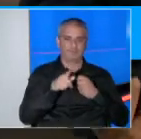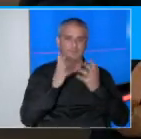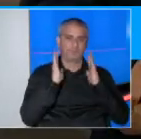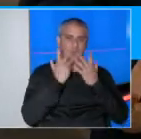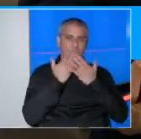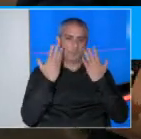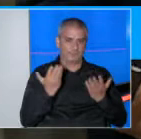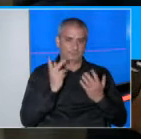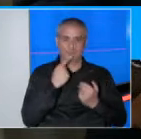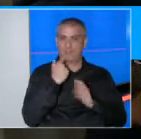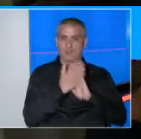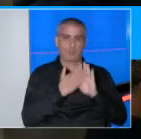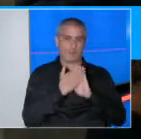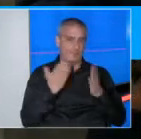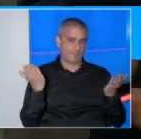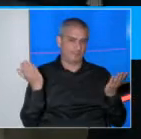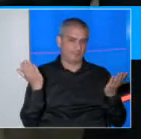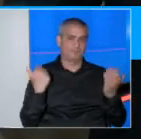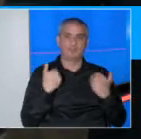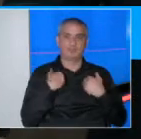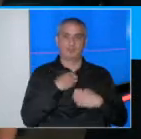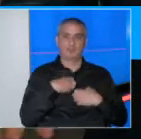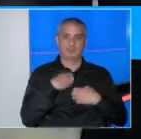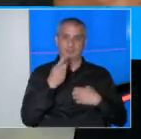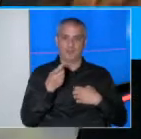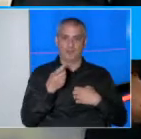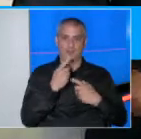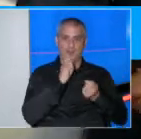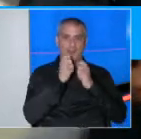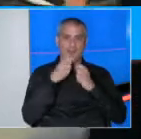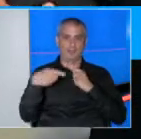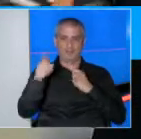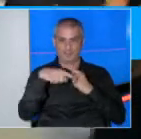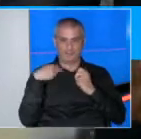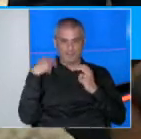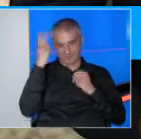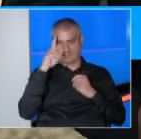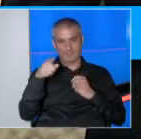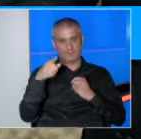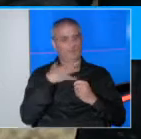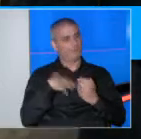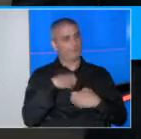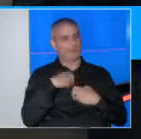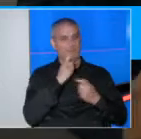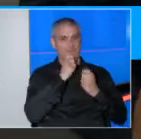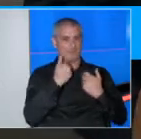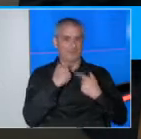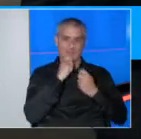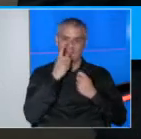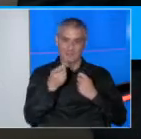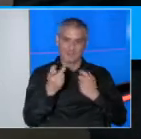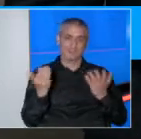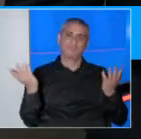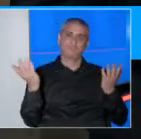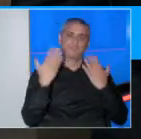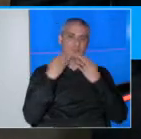מאוד ברורים. צריך לומר שאנחנו התגעגענו אליכם לראיין אתכם, ואני מבין שגם אתם התגעגעתם שאנחנו נראיין אתכם,